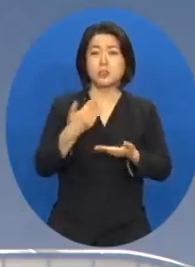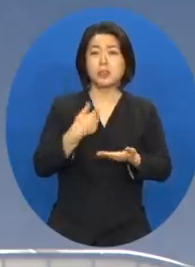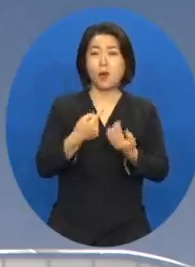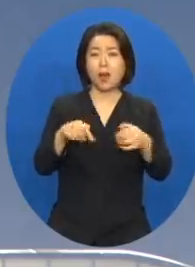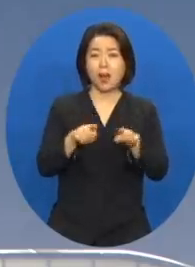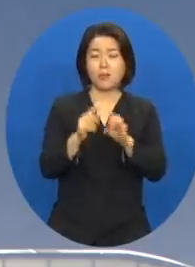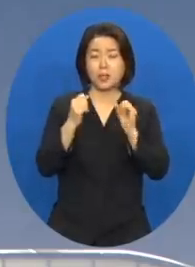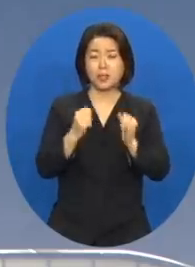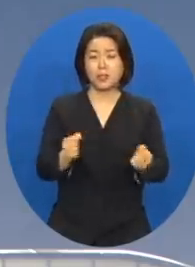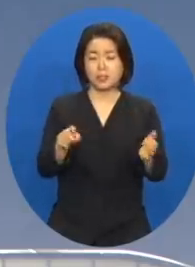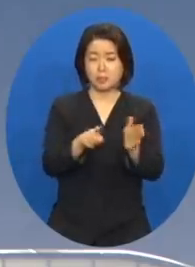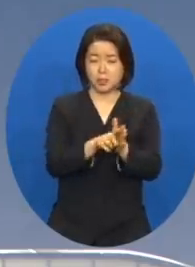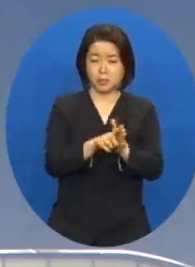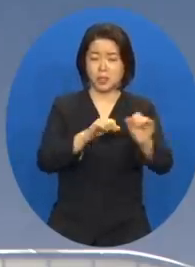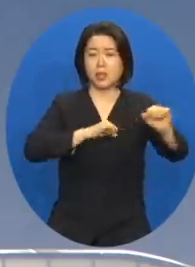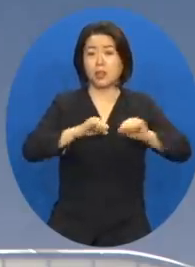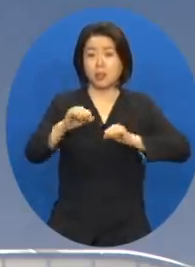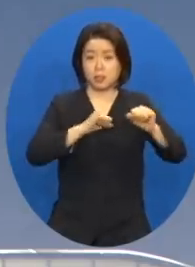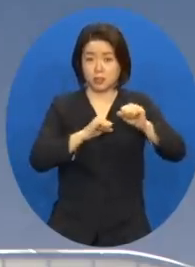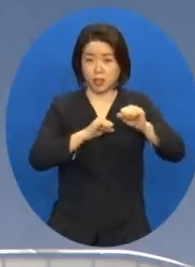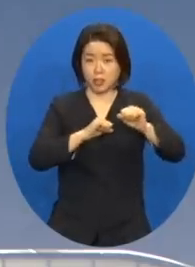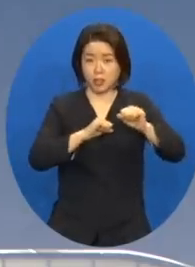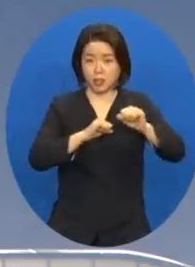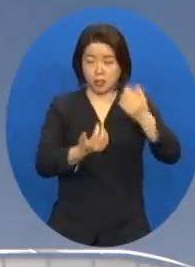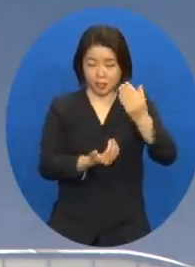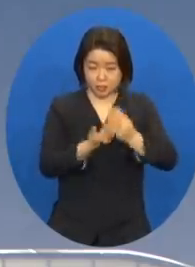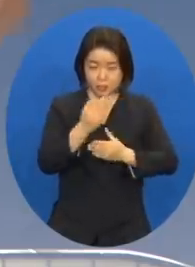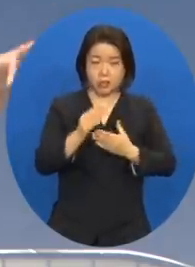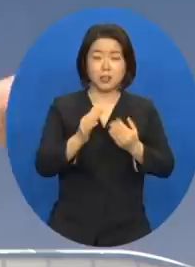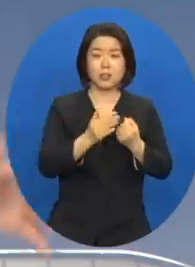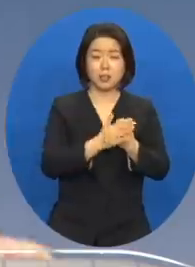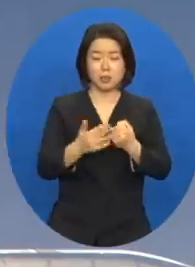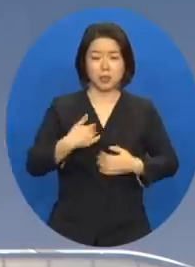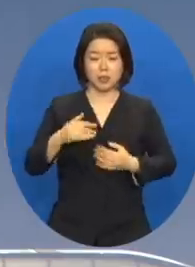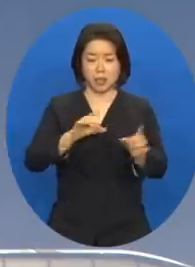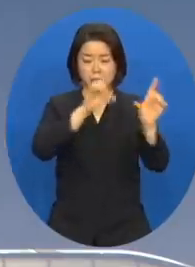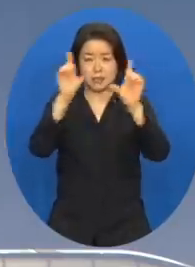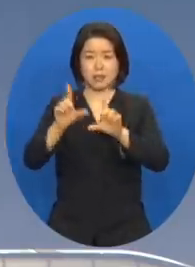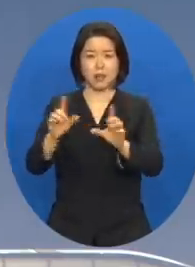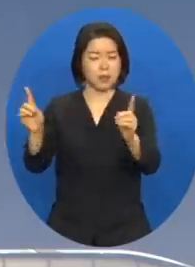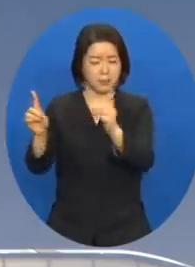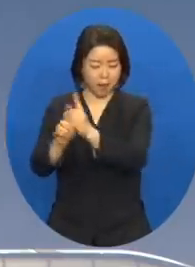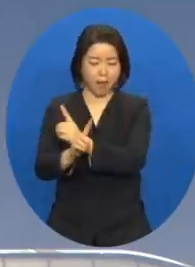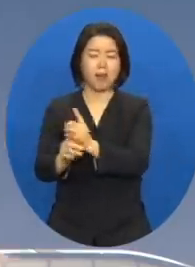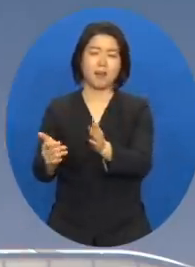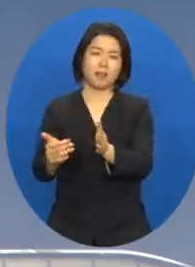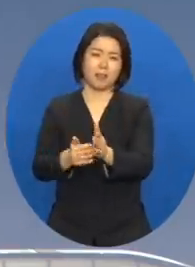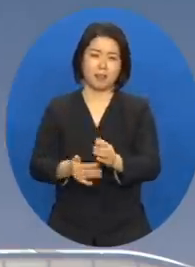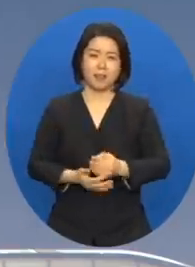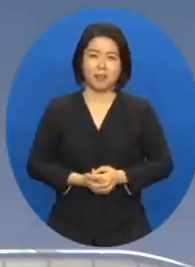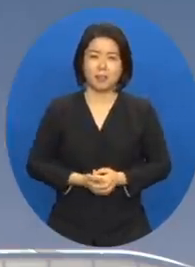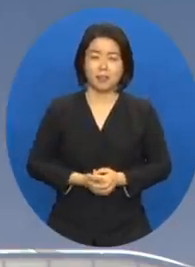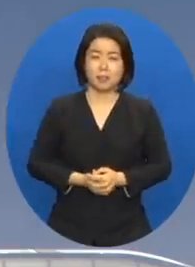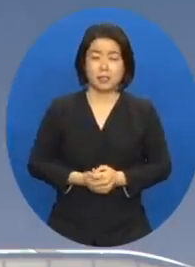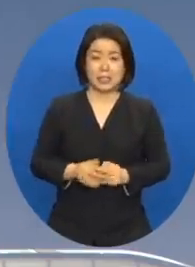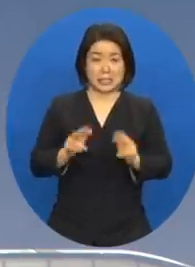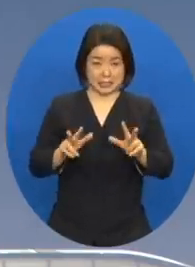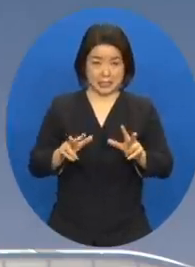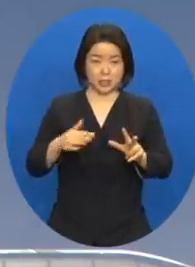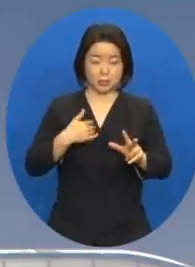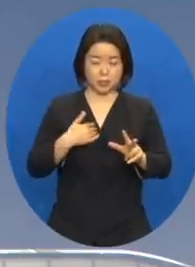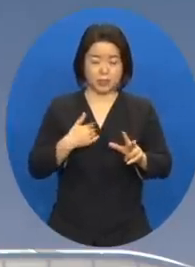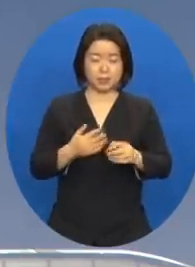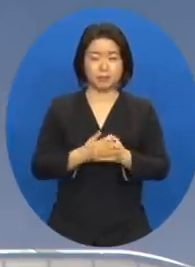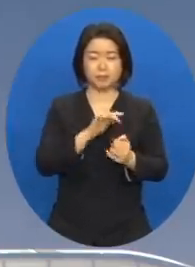게 믿어지는 역사가 일어나니까 제 삶이 바뀐 거예요. 저는 아직도